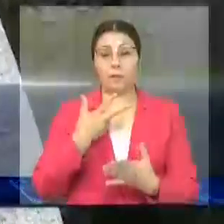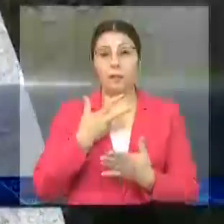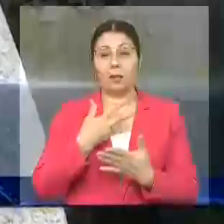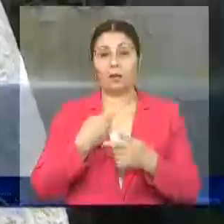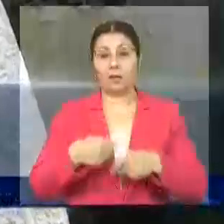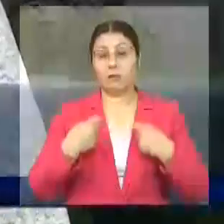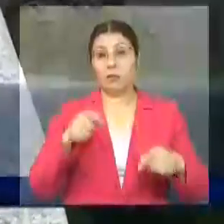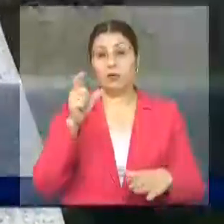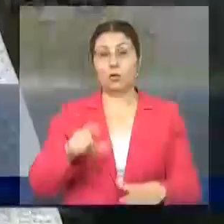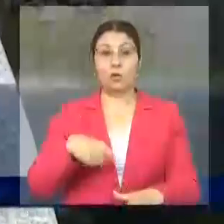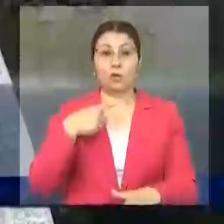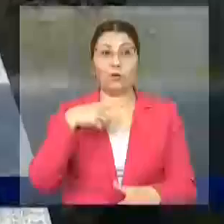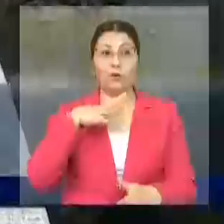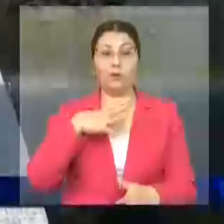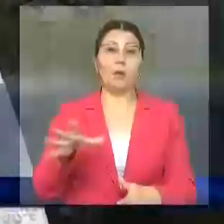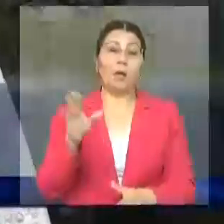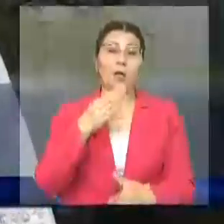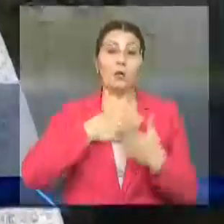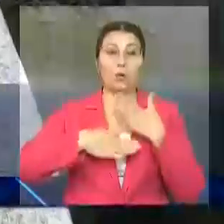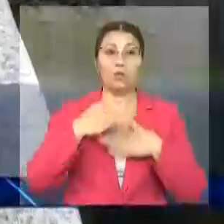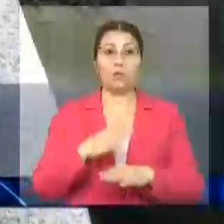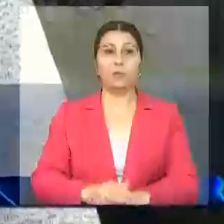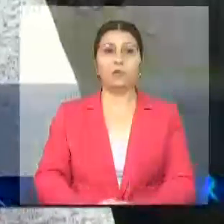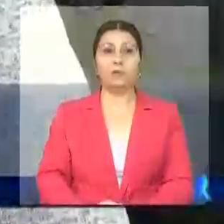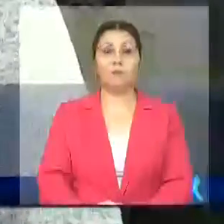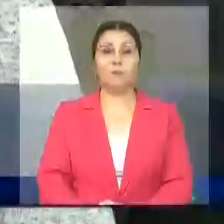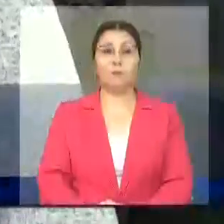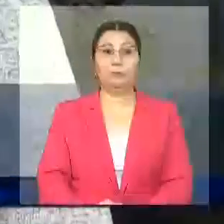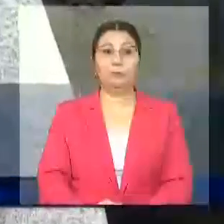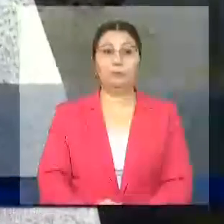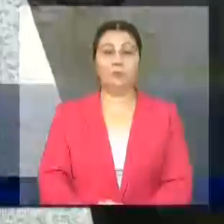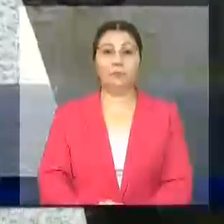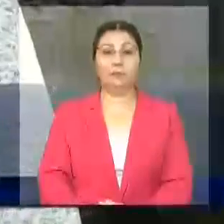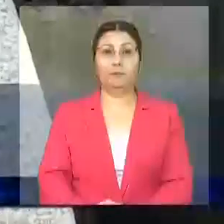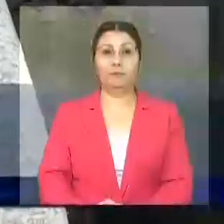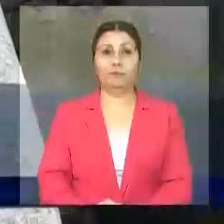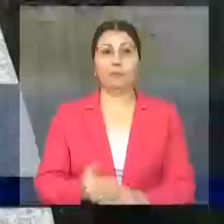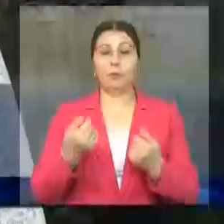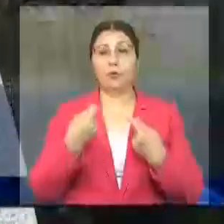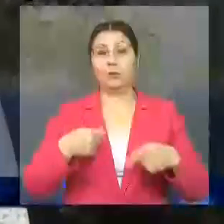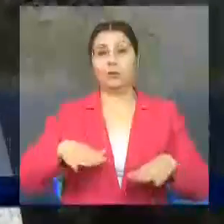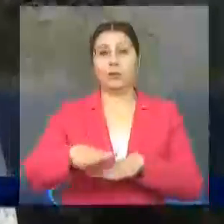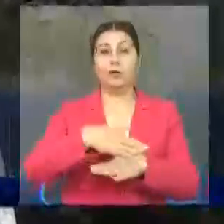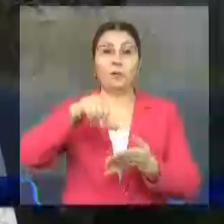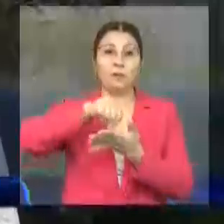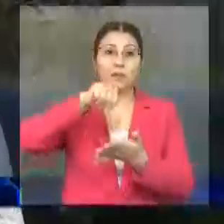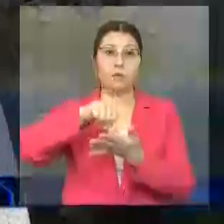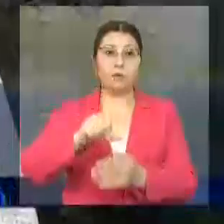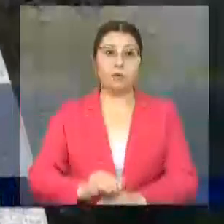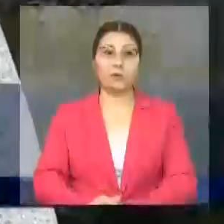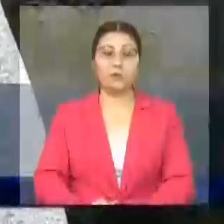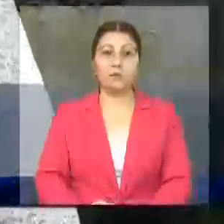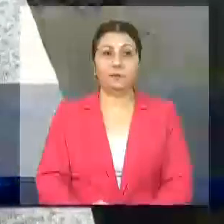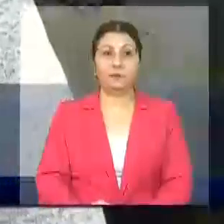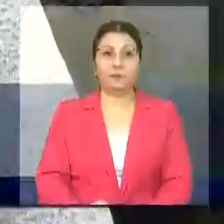сатушылардың айтуы бойынша бәрі де риза, соған біз де қуанамыз. Сол қуана-қуана бүгін осы жәрмеңкеге қатысып отырмыз.